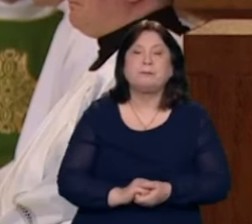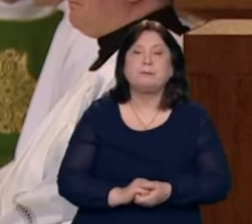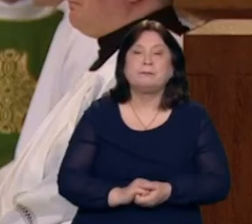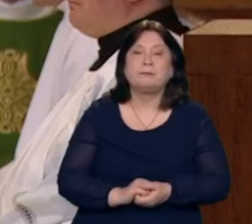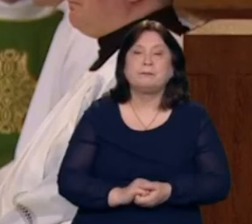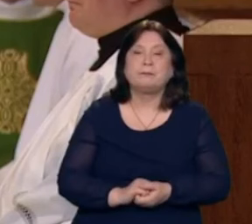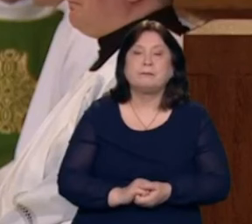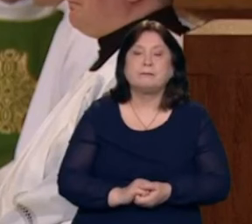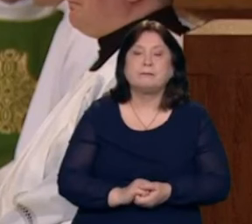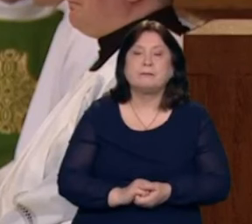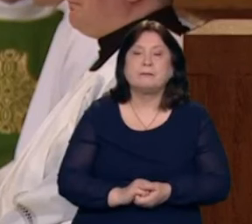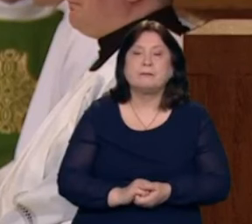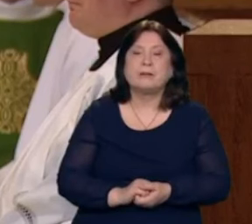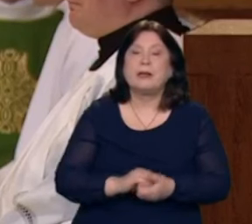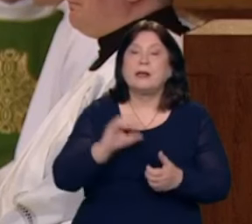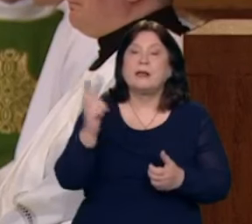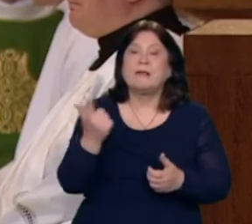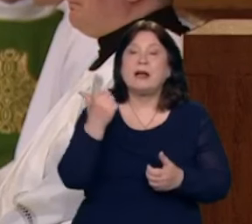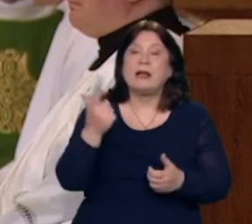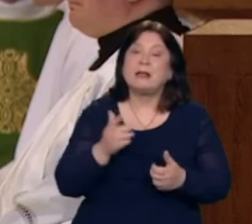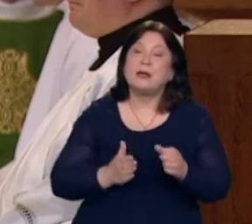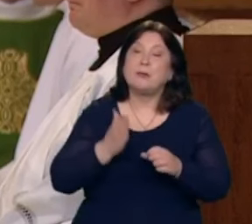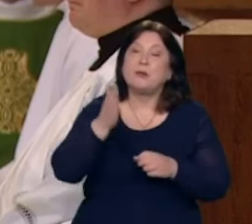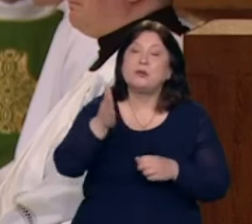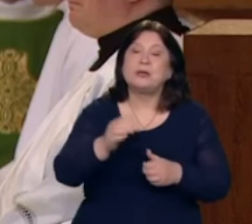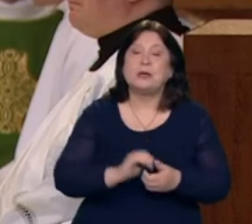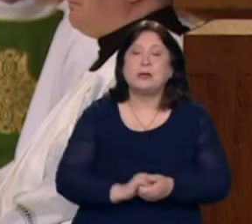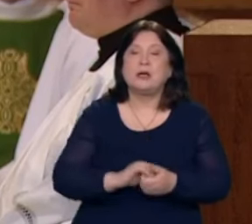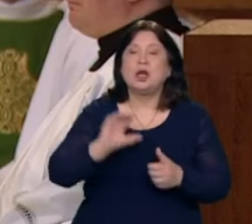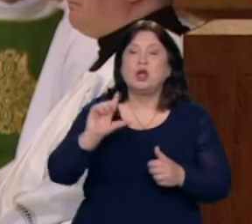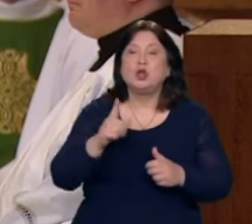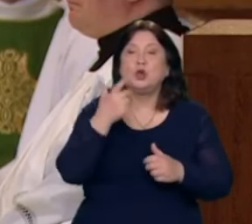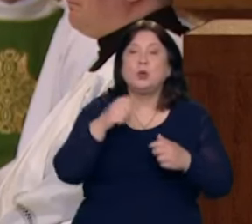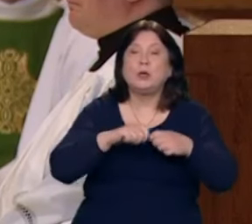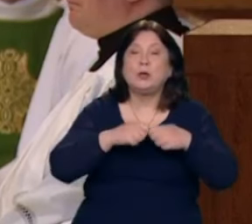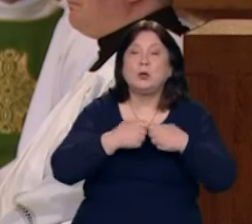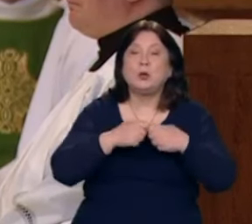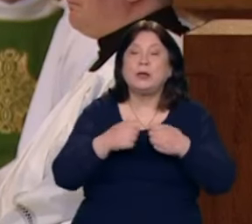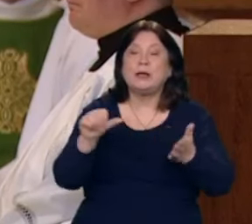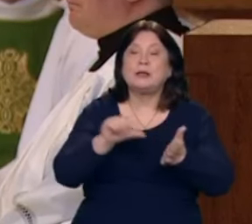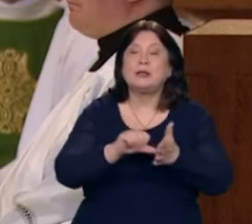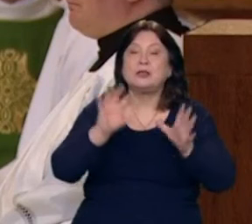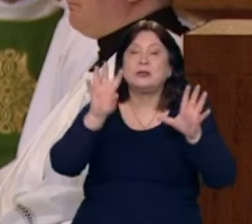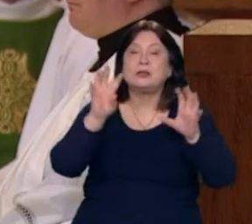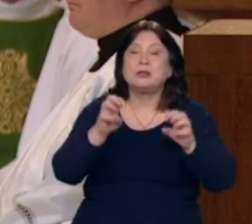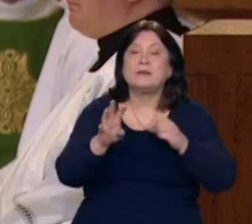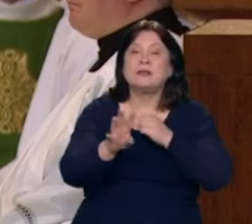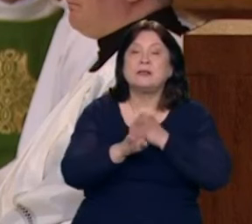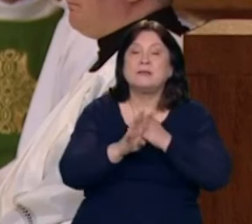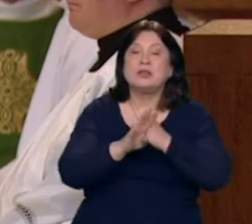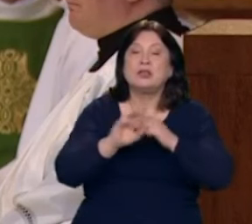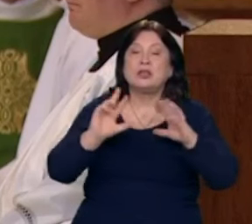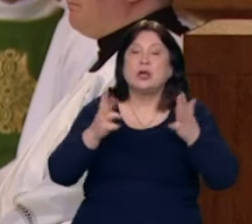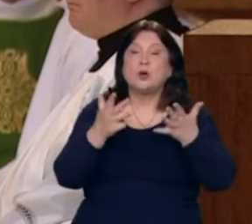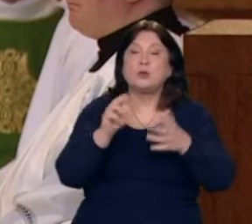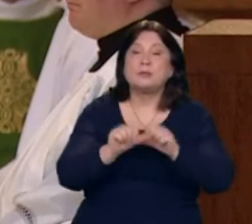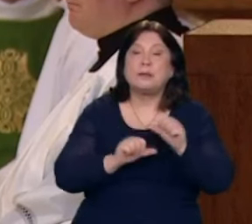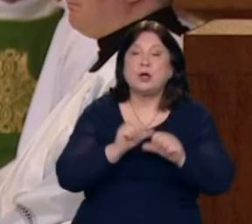Zmartwychwstałego d lata później 2 grudnia 1998